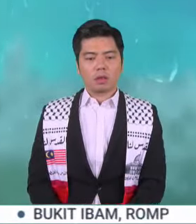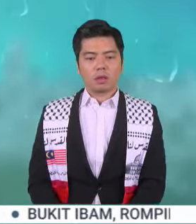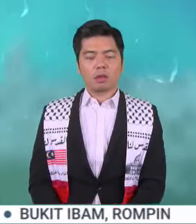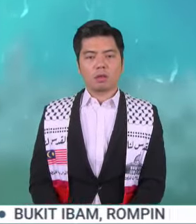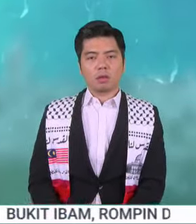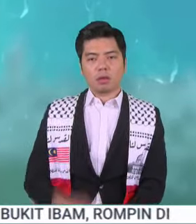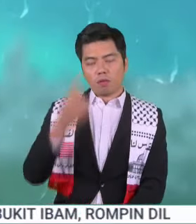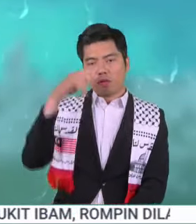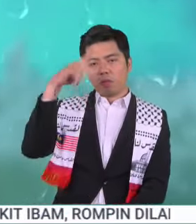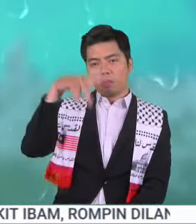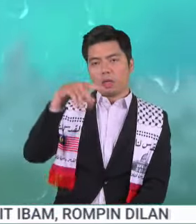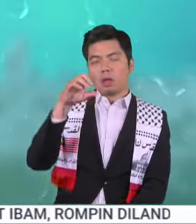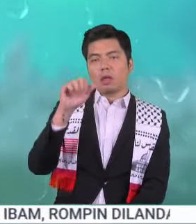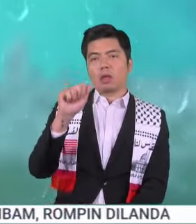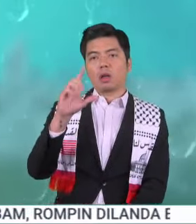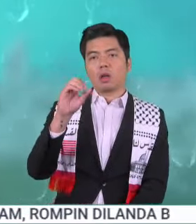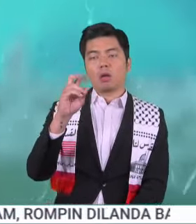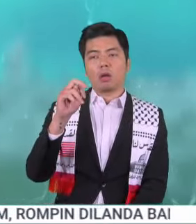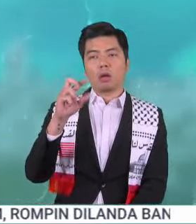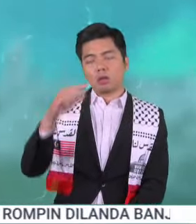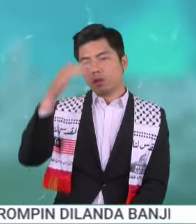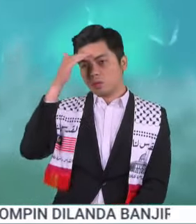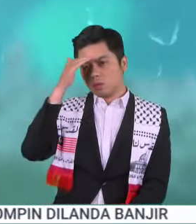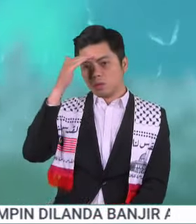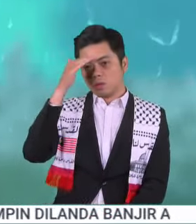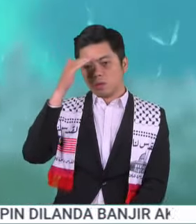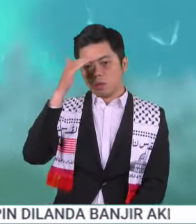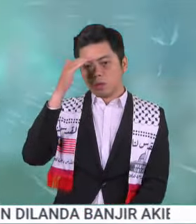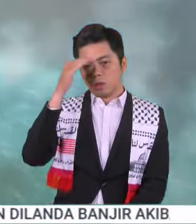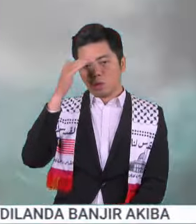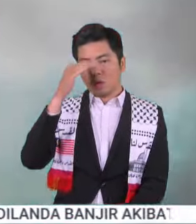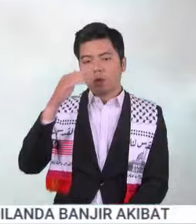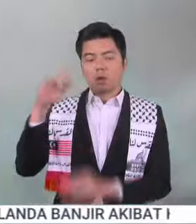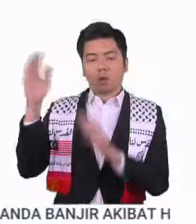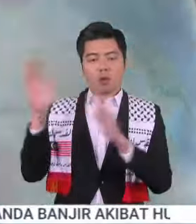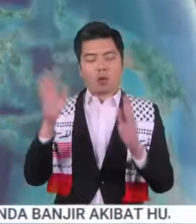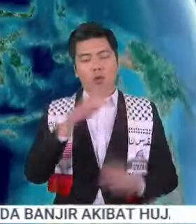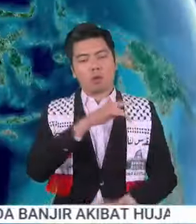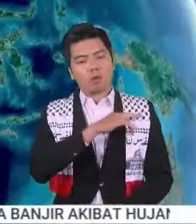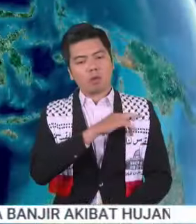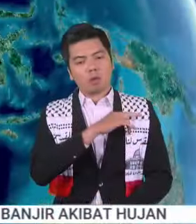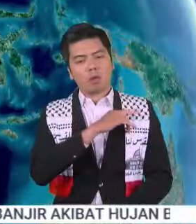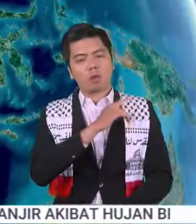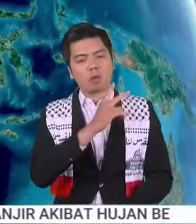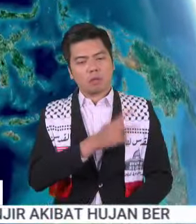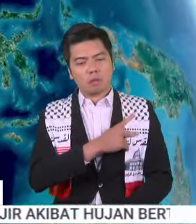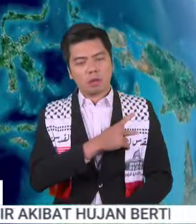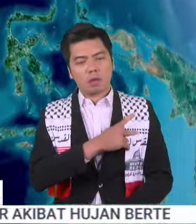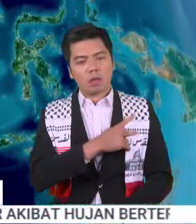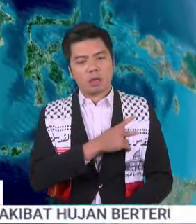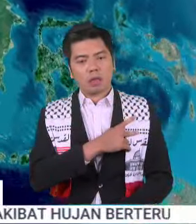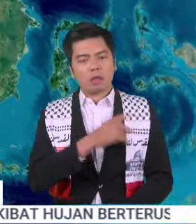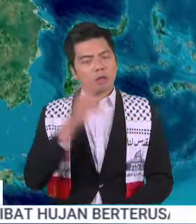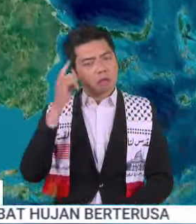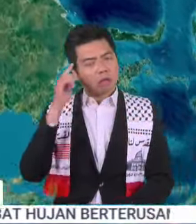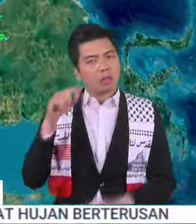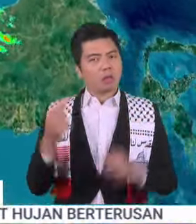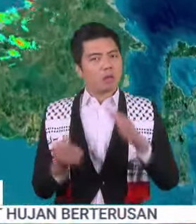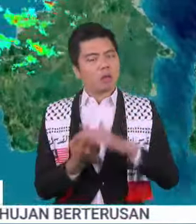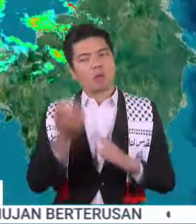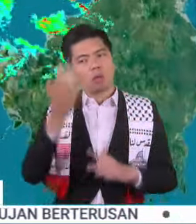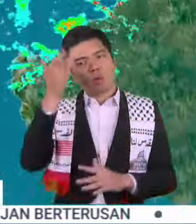garisan Palong di selatan Johor dan penumpuan angin timur laut yang agak signifikan adalah punca